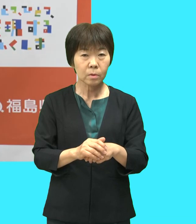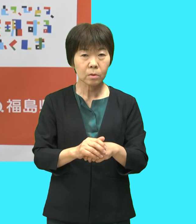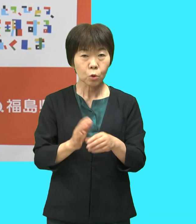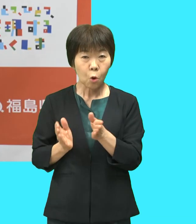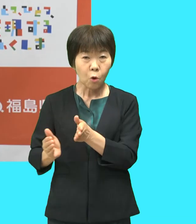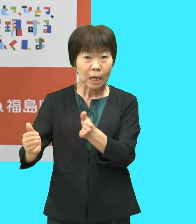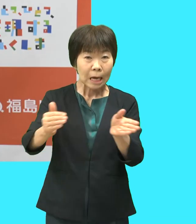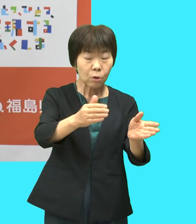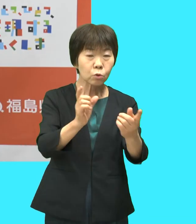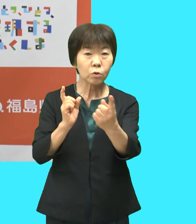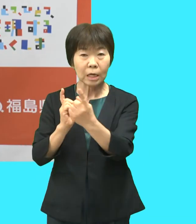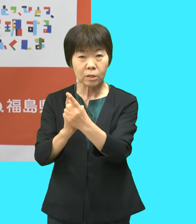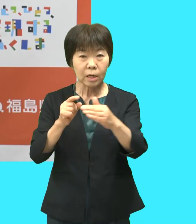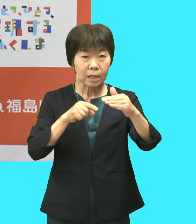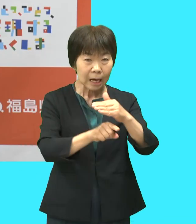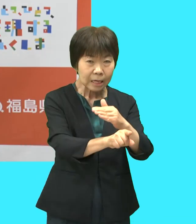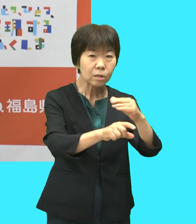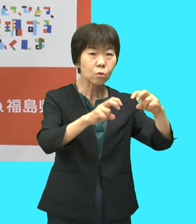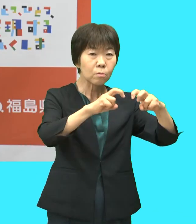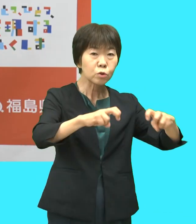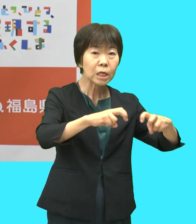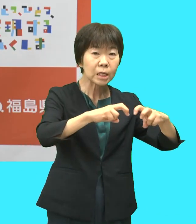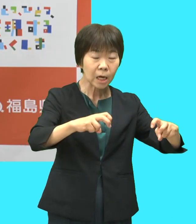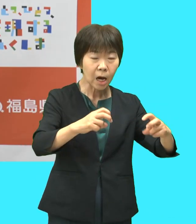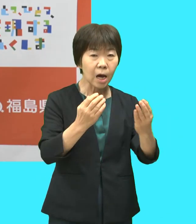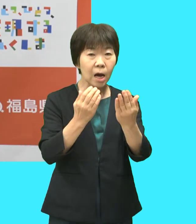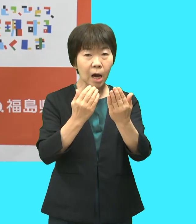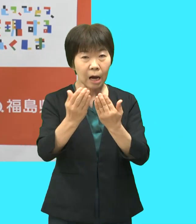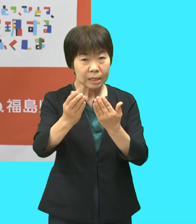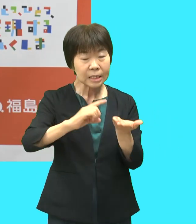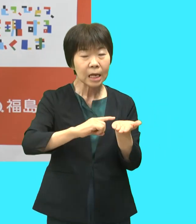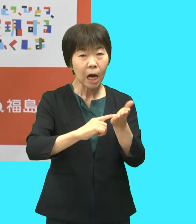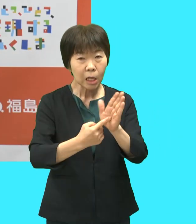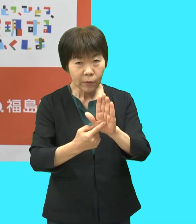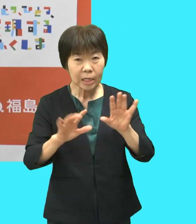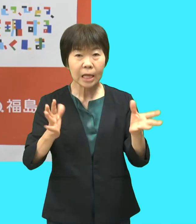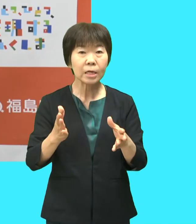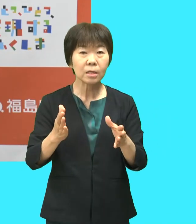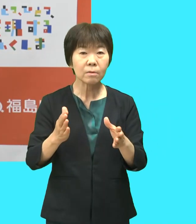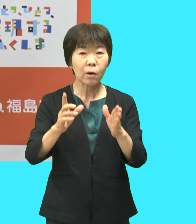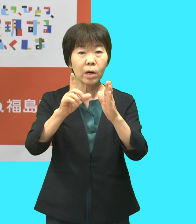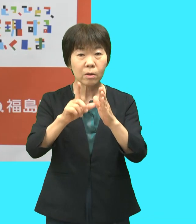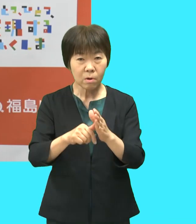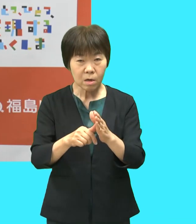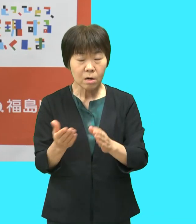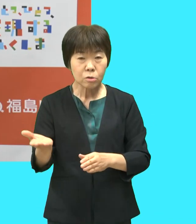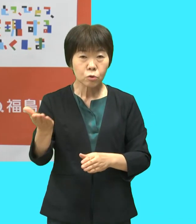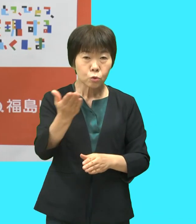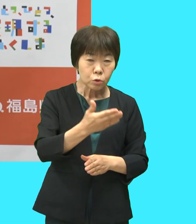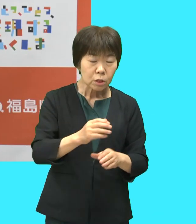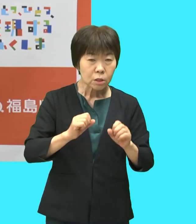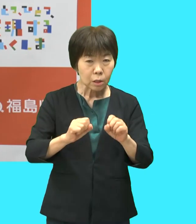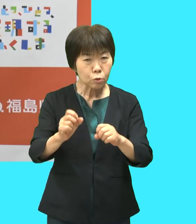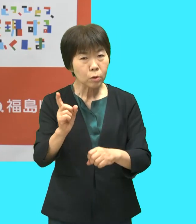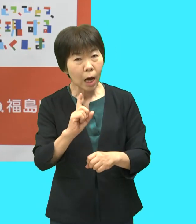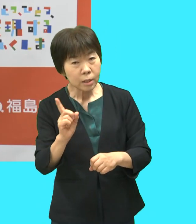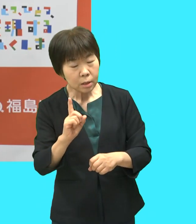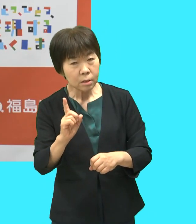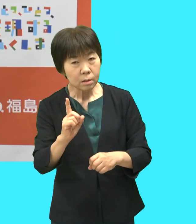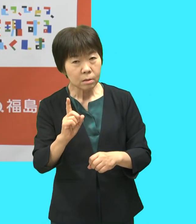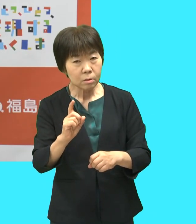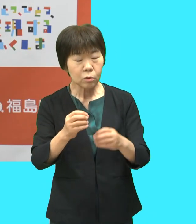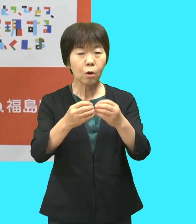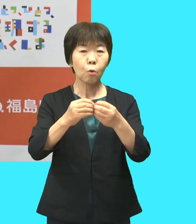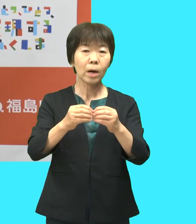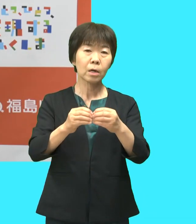と対策、原因と分析が明確でなければ、次何をしたらいいのかということがつまびらかにな